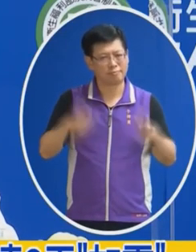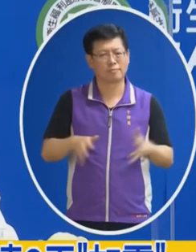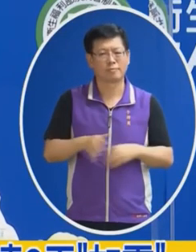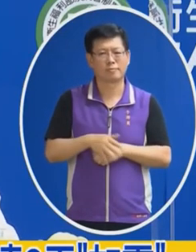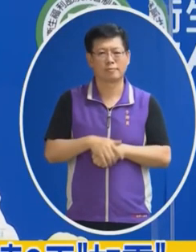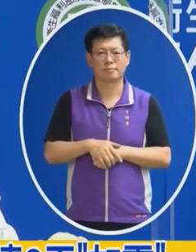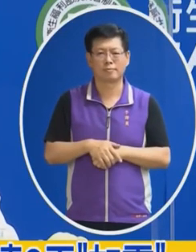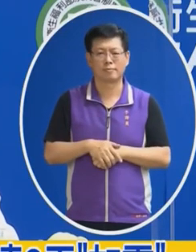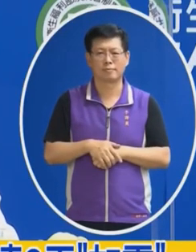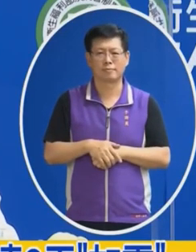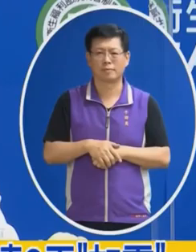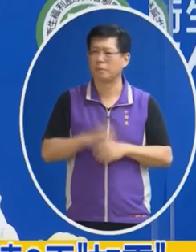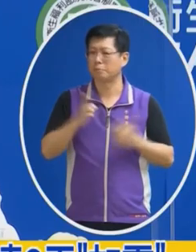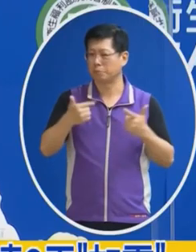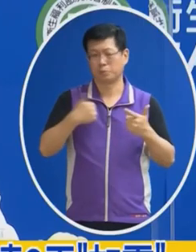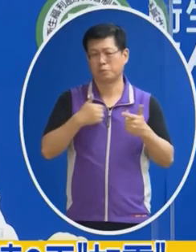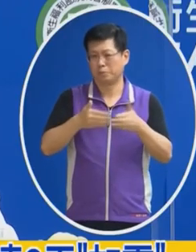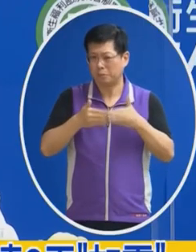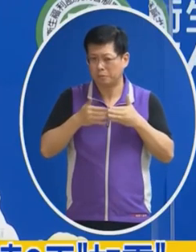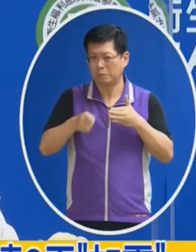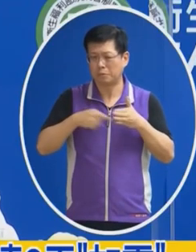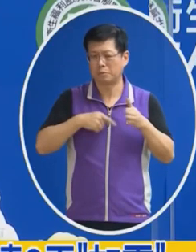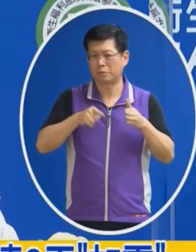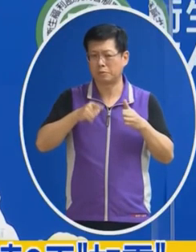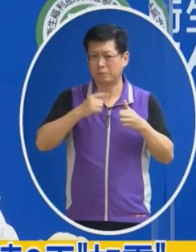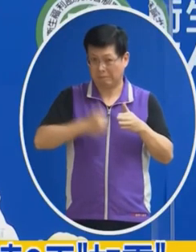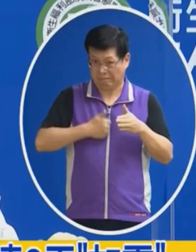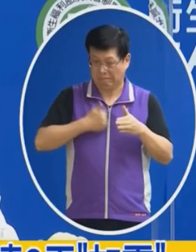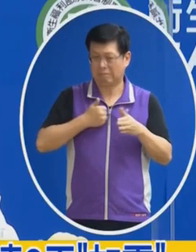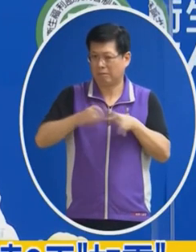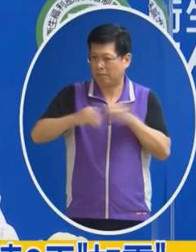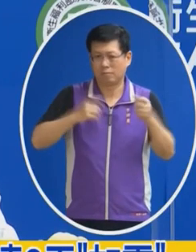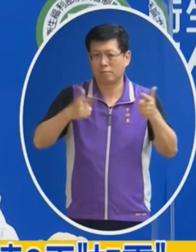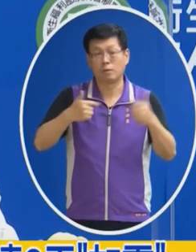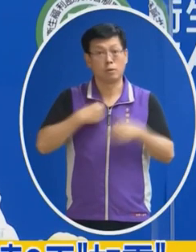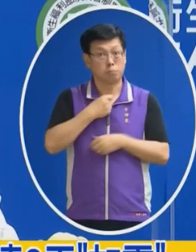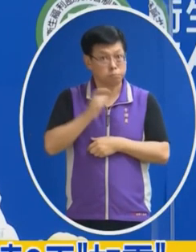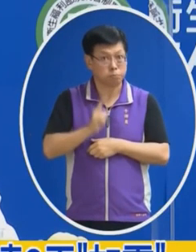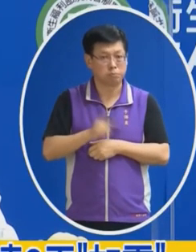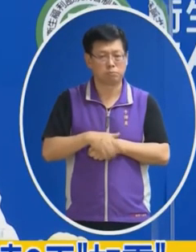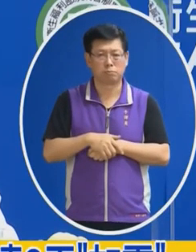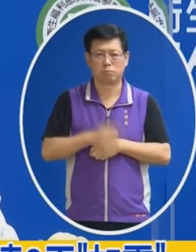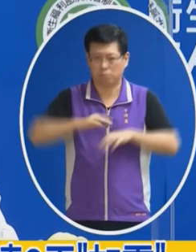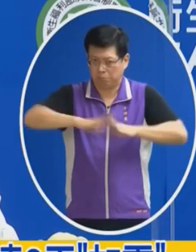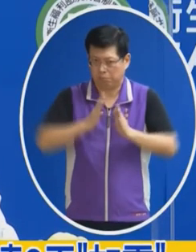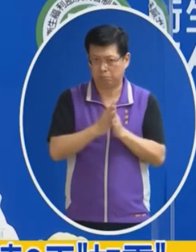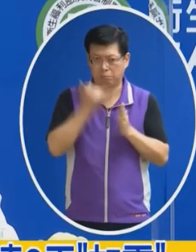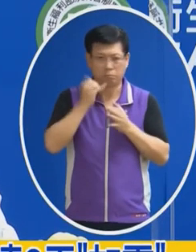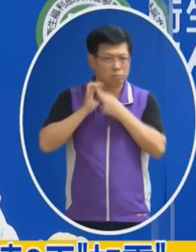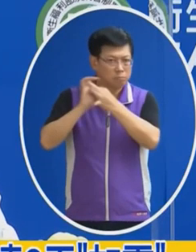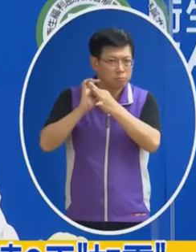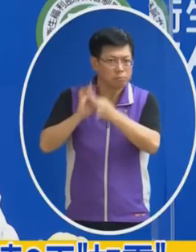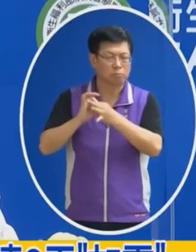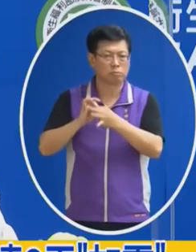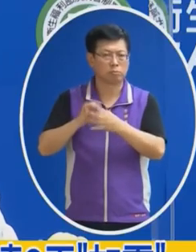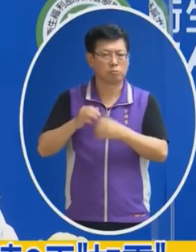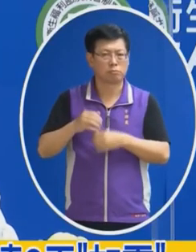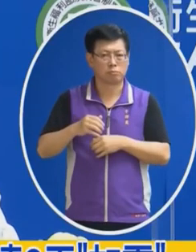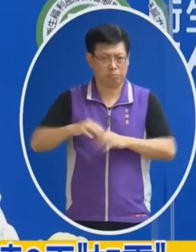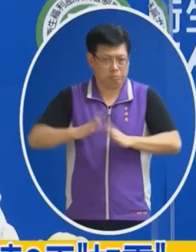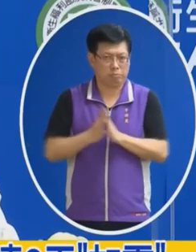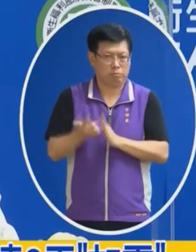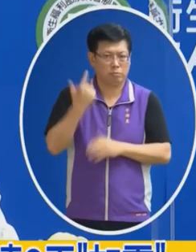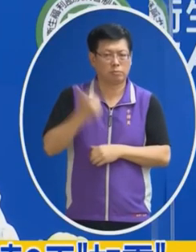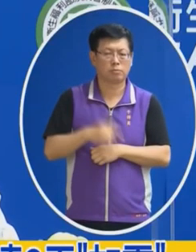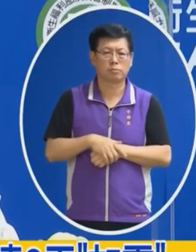的一些可能不是我们需要的一个真正的个字，我们需要是能够及时联络得上，